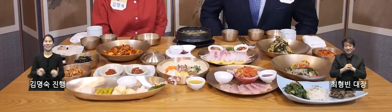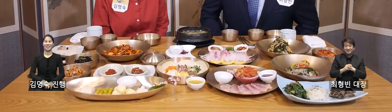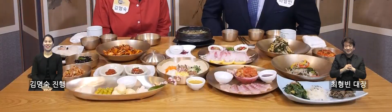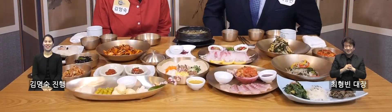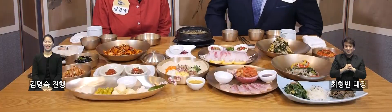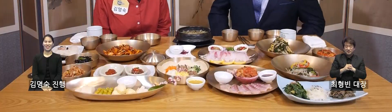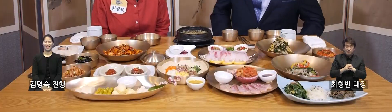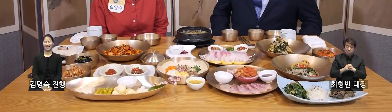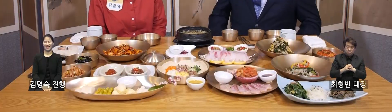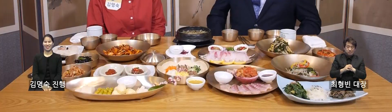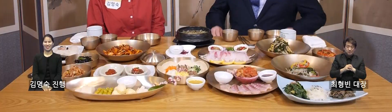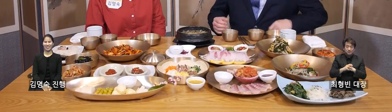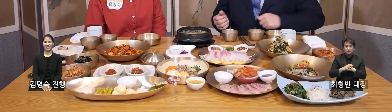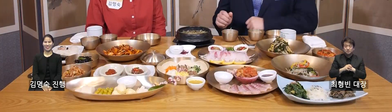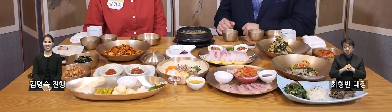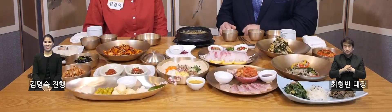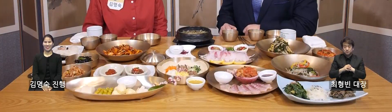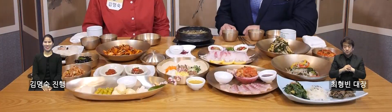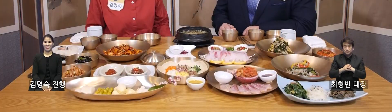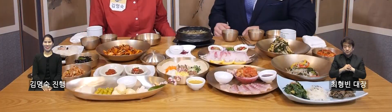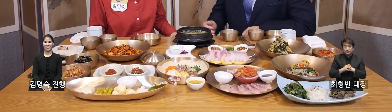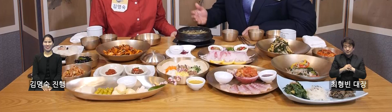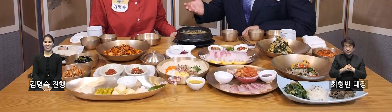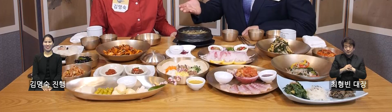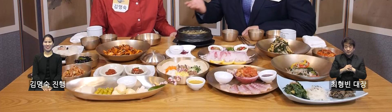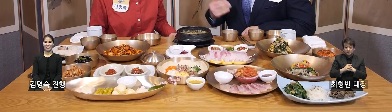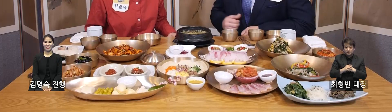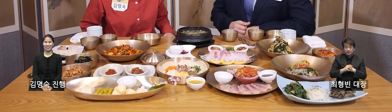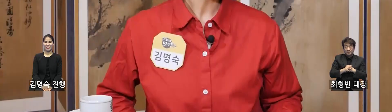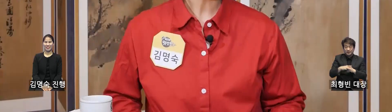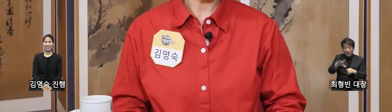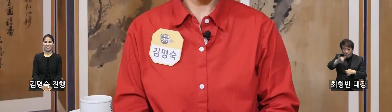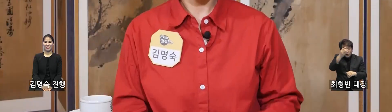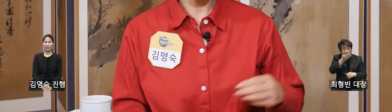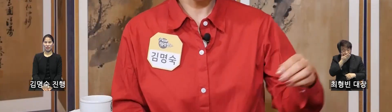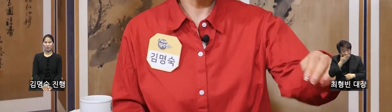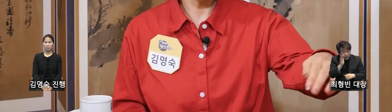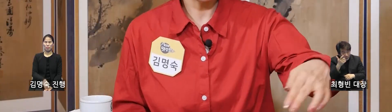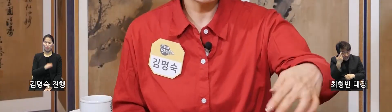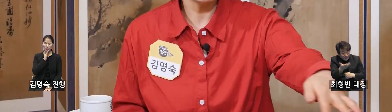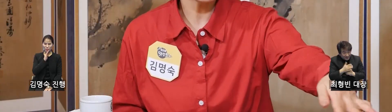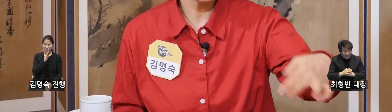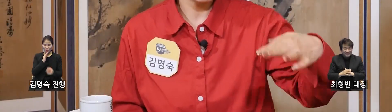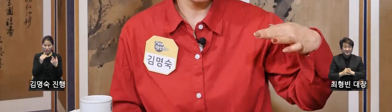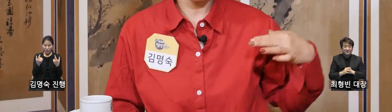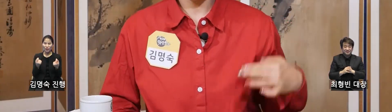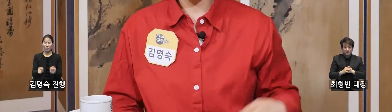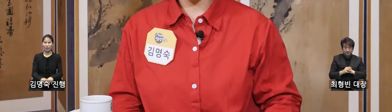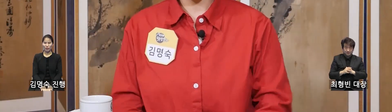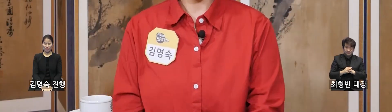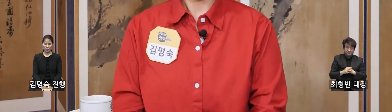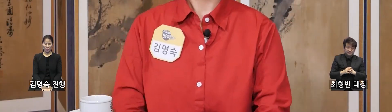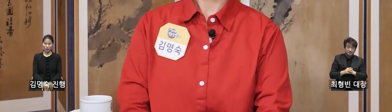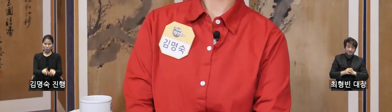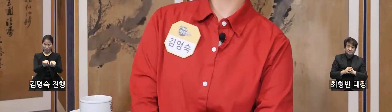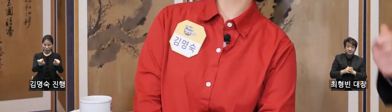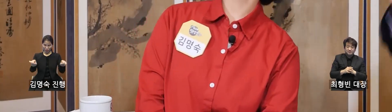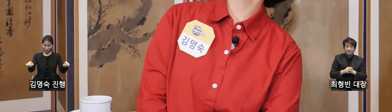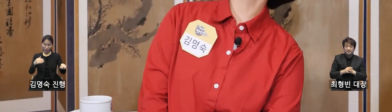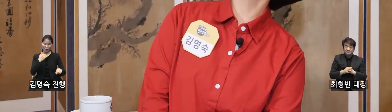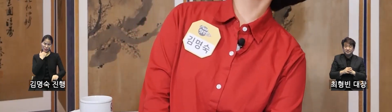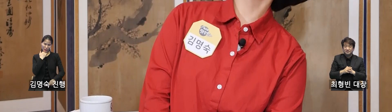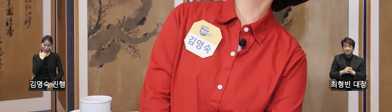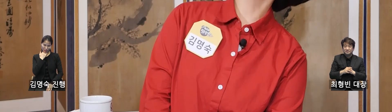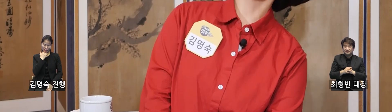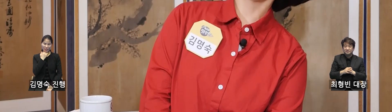아 또 그러면 이제 뭐 좀 드셔야 되요 그렇죠 예 이걸 음식들이 지금 가 저도